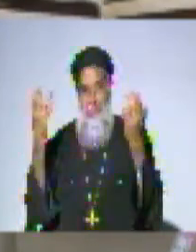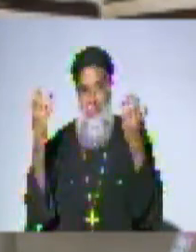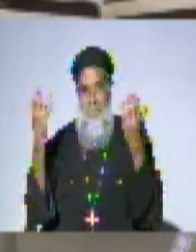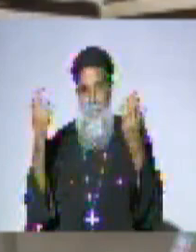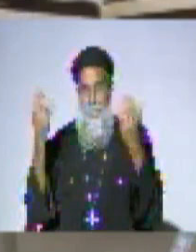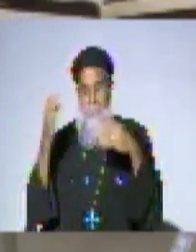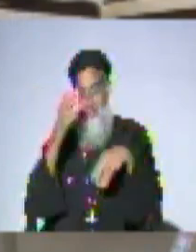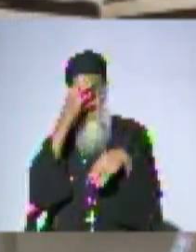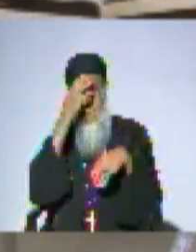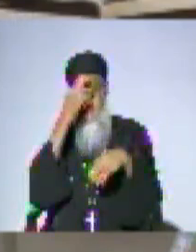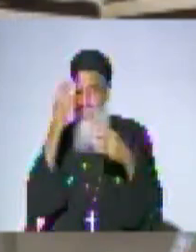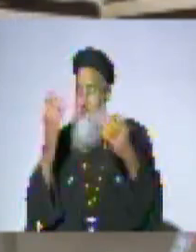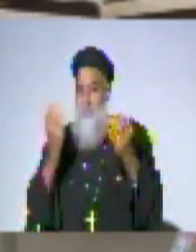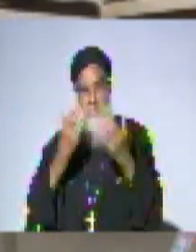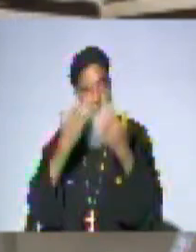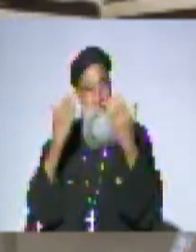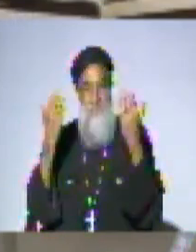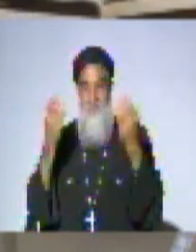تخليه يمرض.